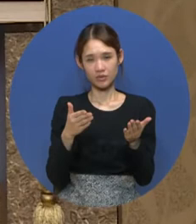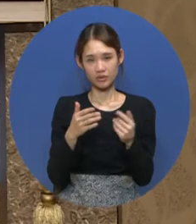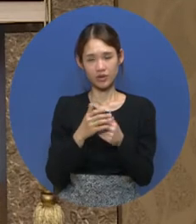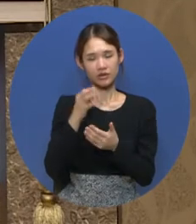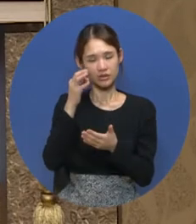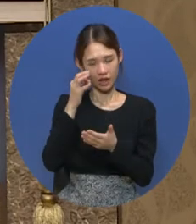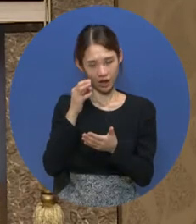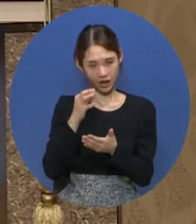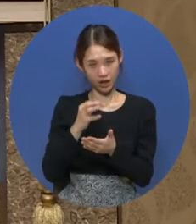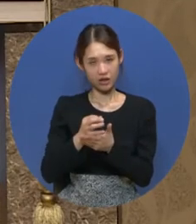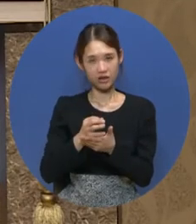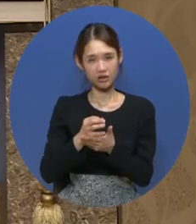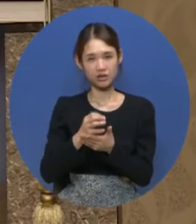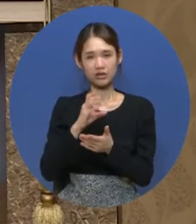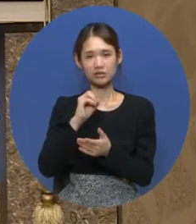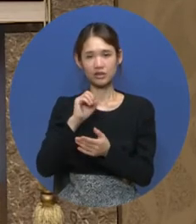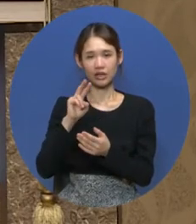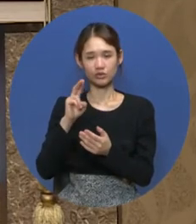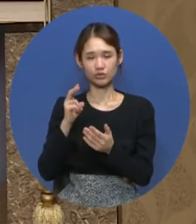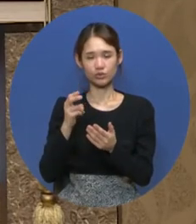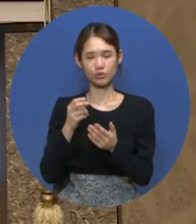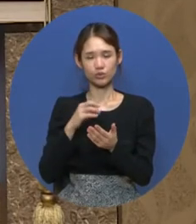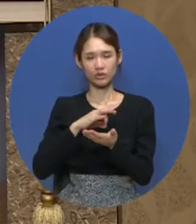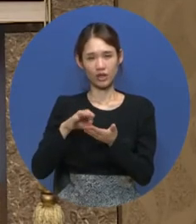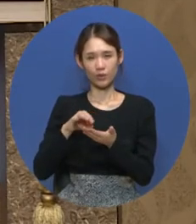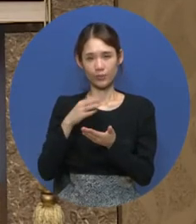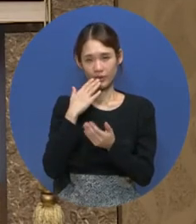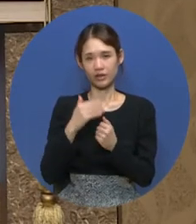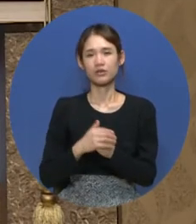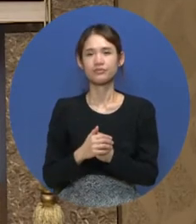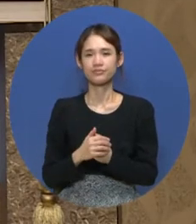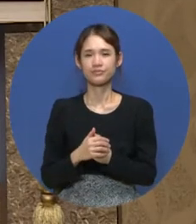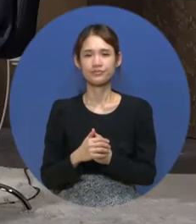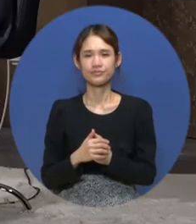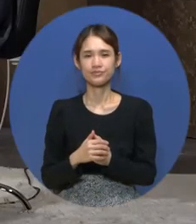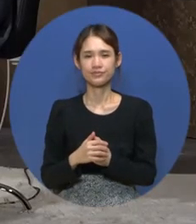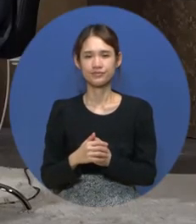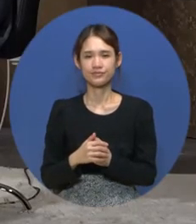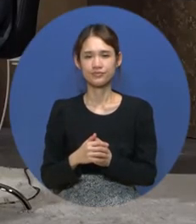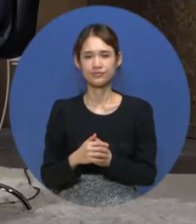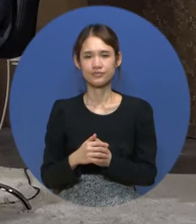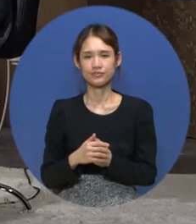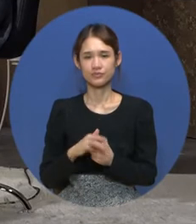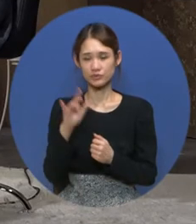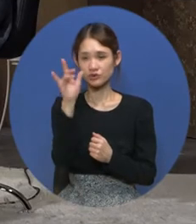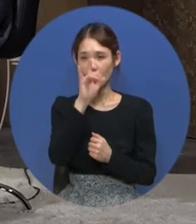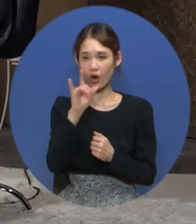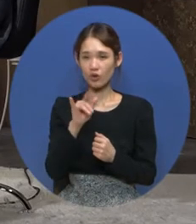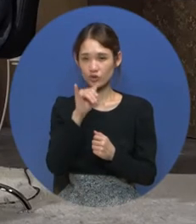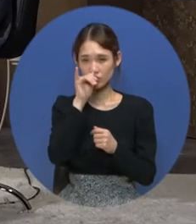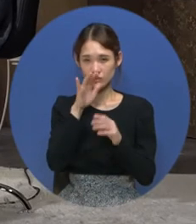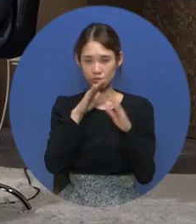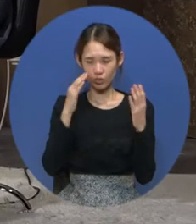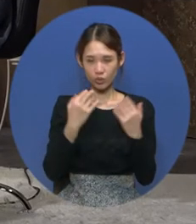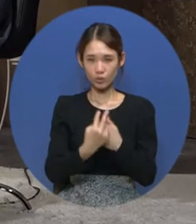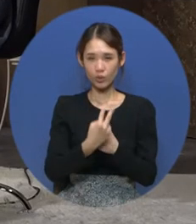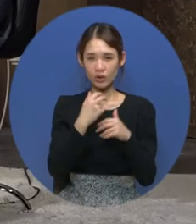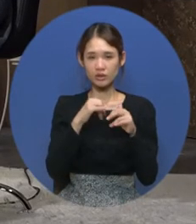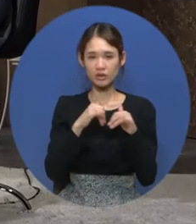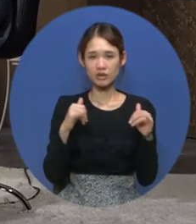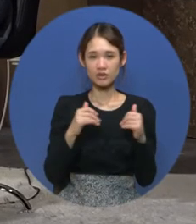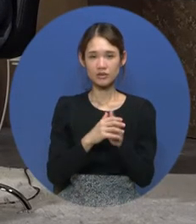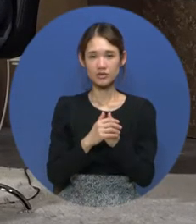비용에 4 상소를 쓸 수가 있습니다 그 전국에 있는 모델의 홉 장애인